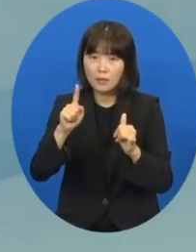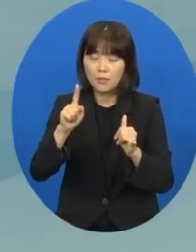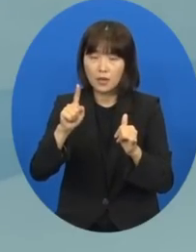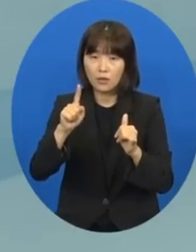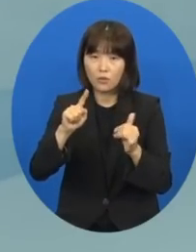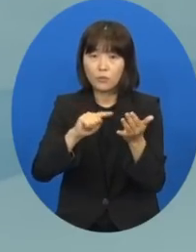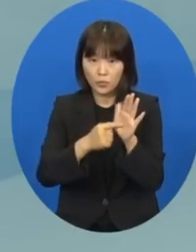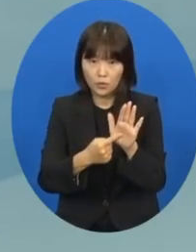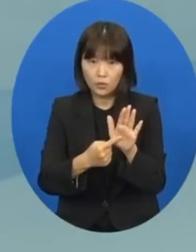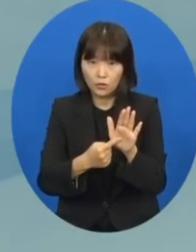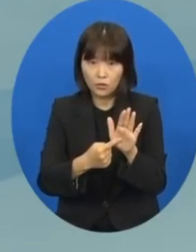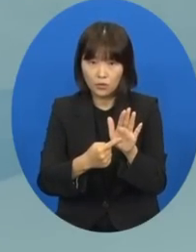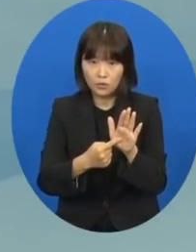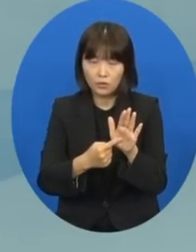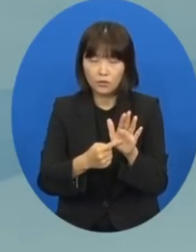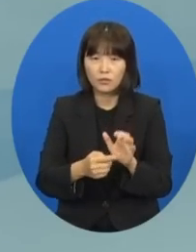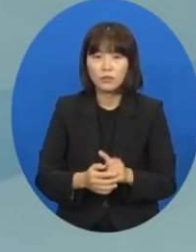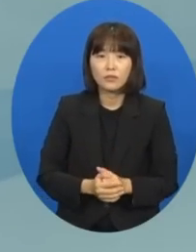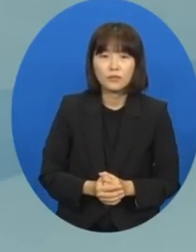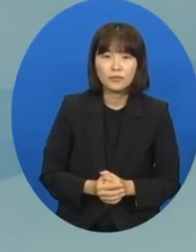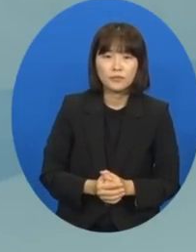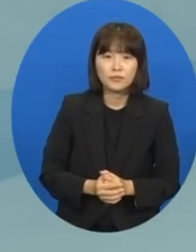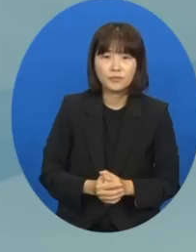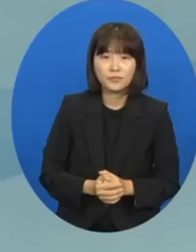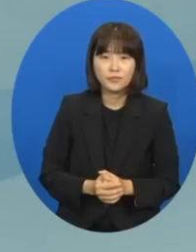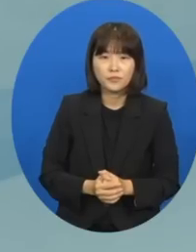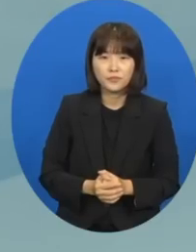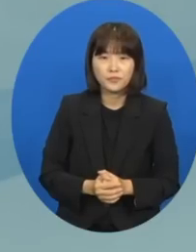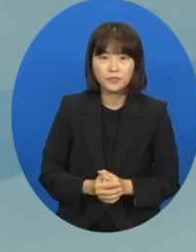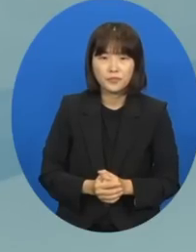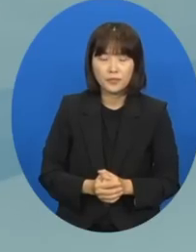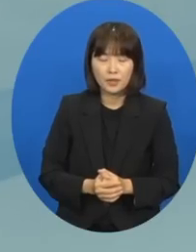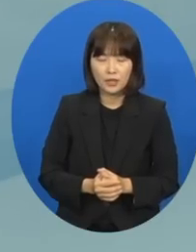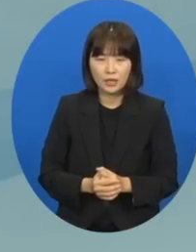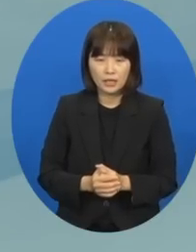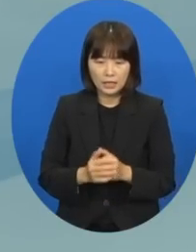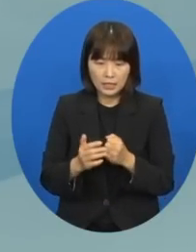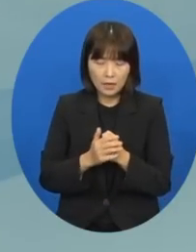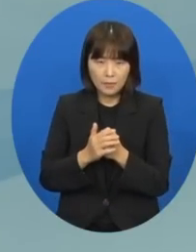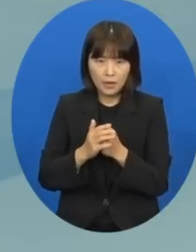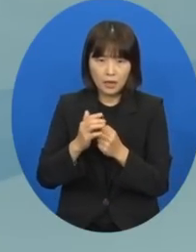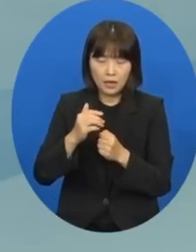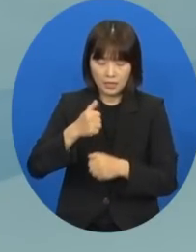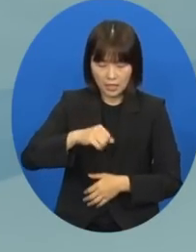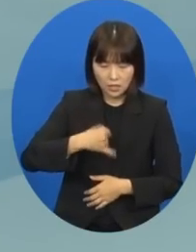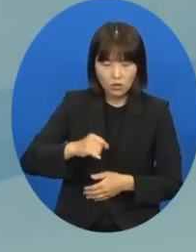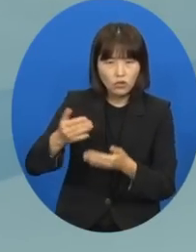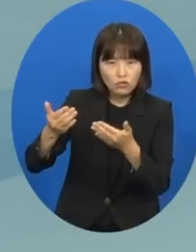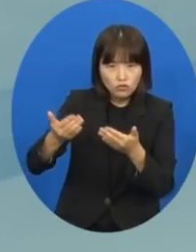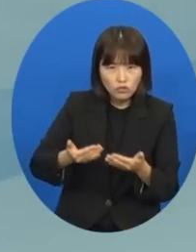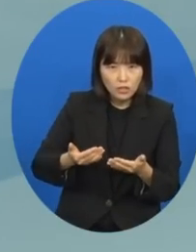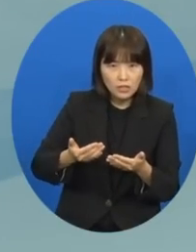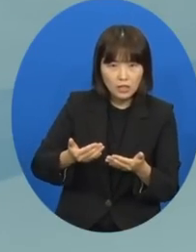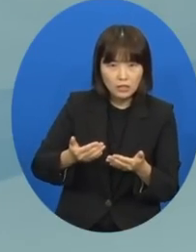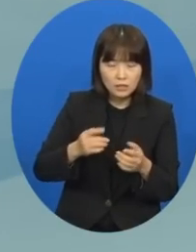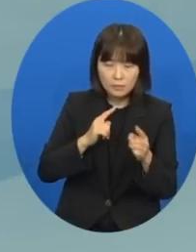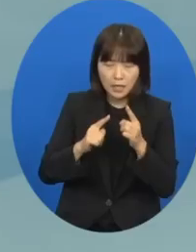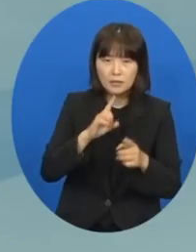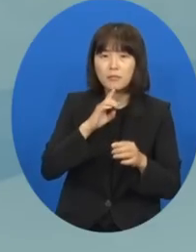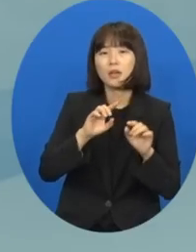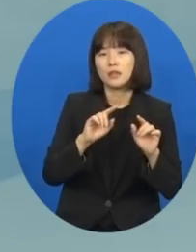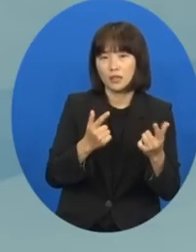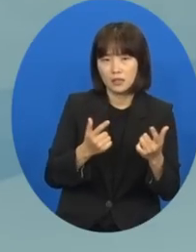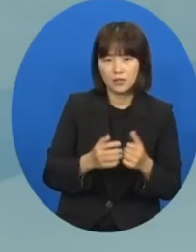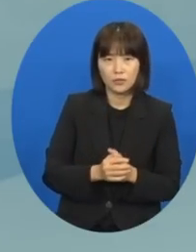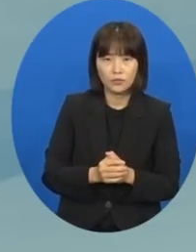하나님의 백성들을 말하는 것입니다. 그러면 이 말씀을 단지 자녀를 주겠다, 약속을 성취시켜 주겠다라면 보실 것이 아니라 이